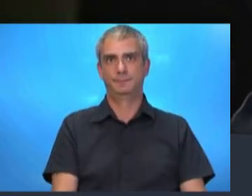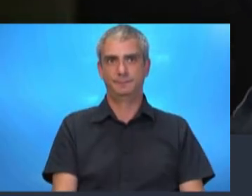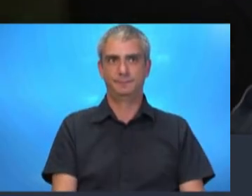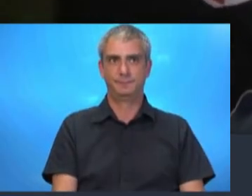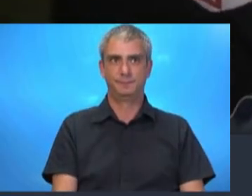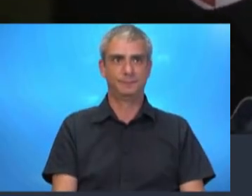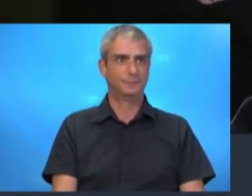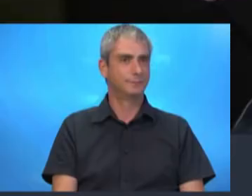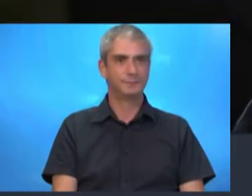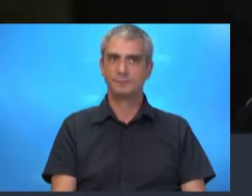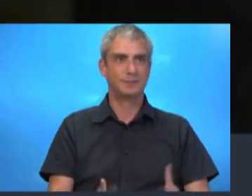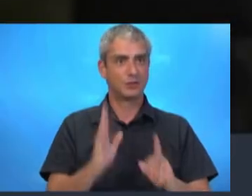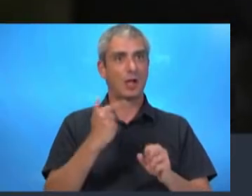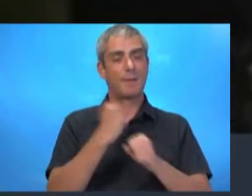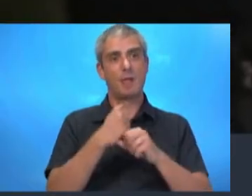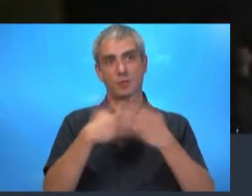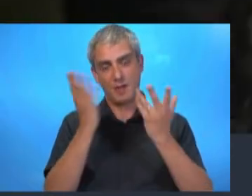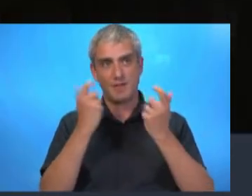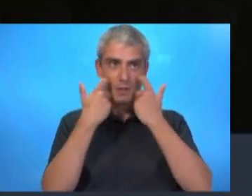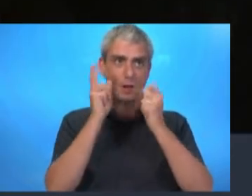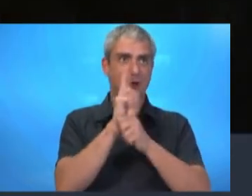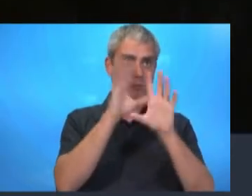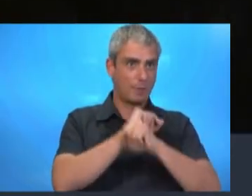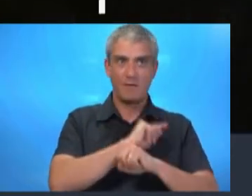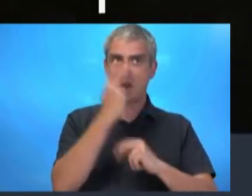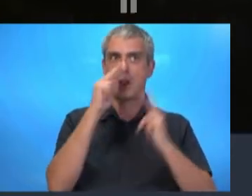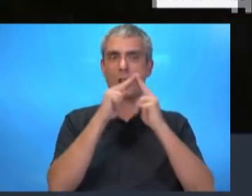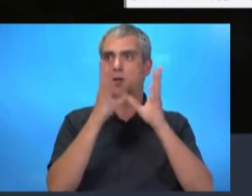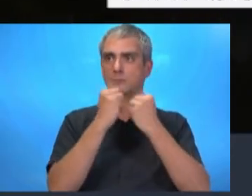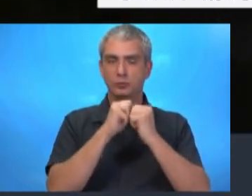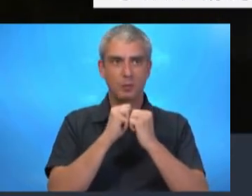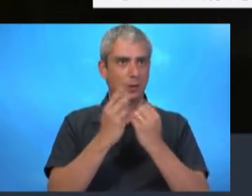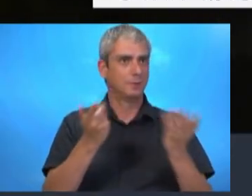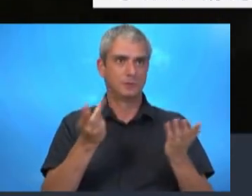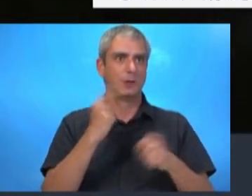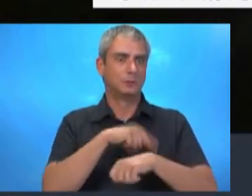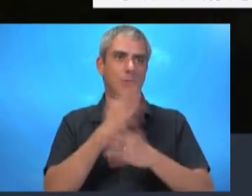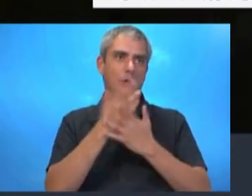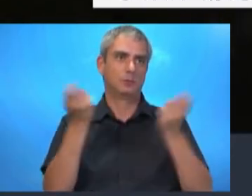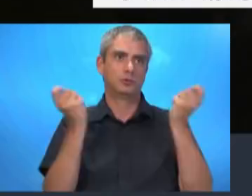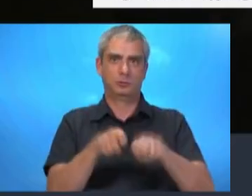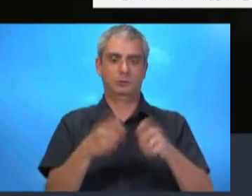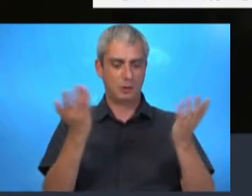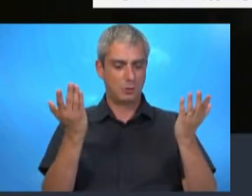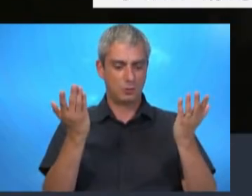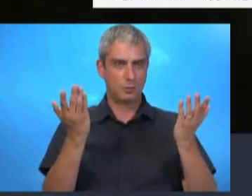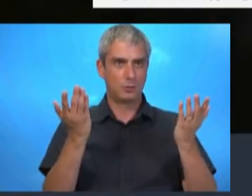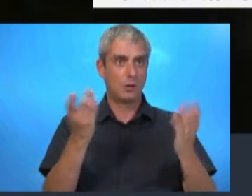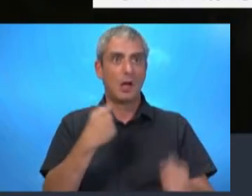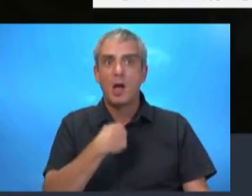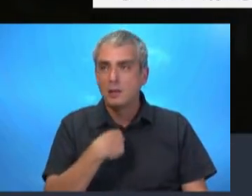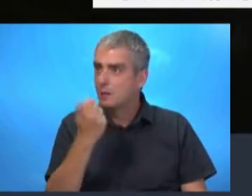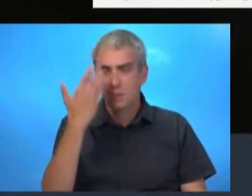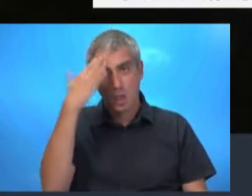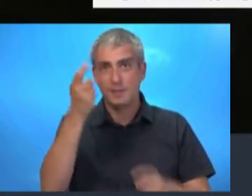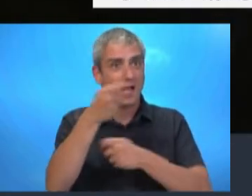אי אפשר גם לעבוד ביום, וגם לשמור בלילה, וגם לא לראות את המשפחה, וזה עניין של זמן עד שהם סוגרים את הבסטה. אגב, אני כמעט לא מכיר